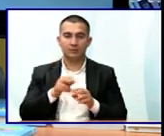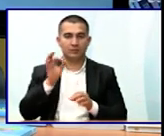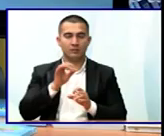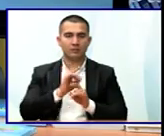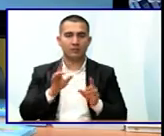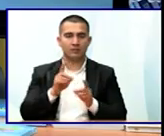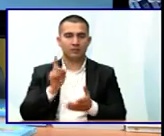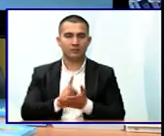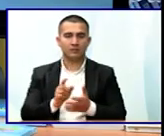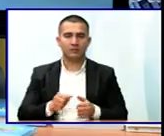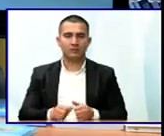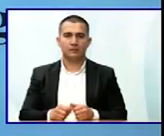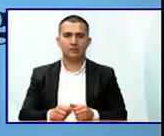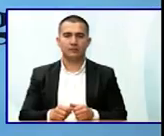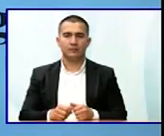olamiz.